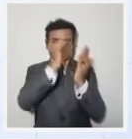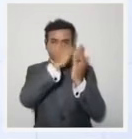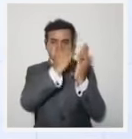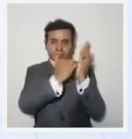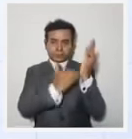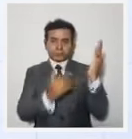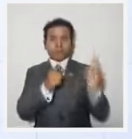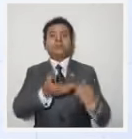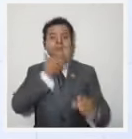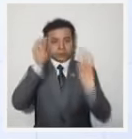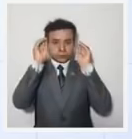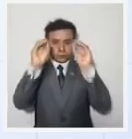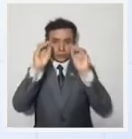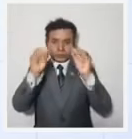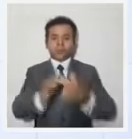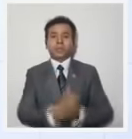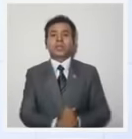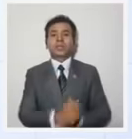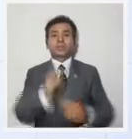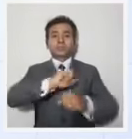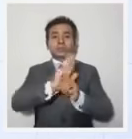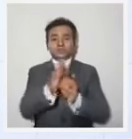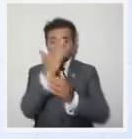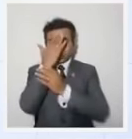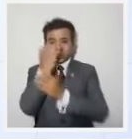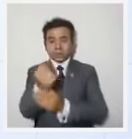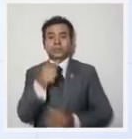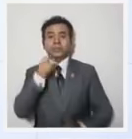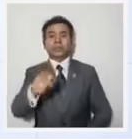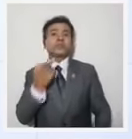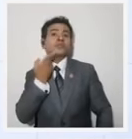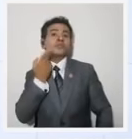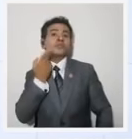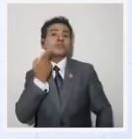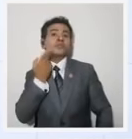আজকে আরও একটি গাইডলাইন সংযুক্ত হয়েছে, সেটি হল